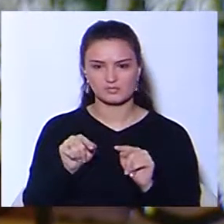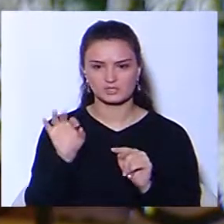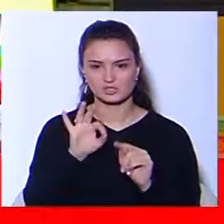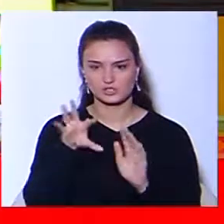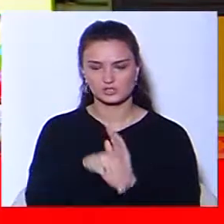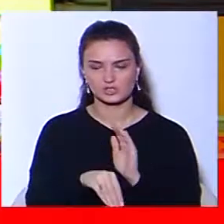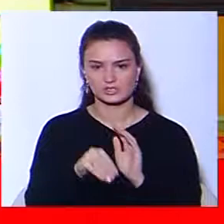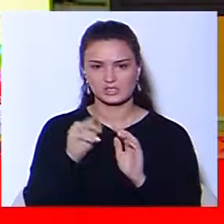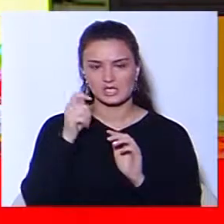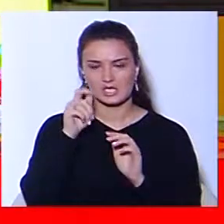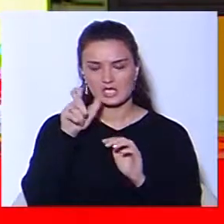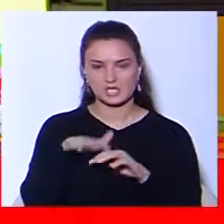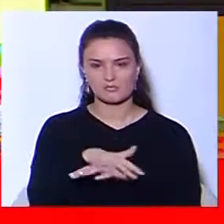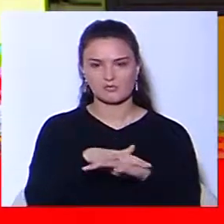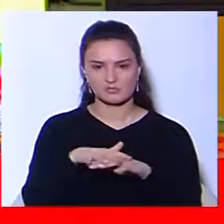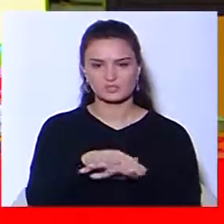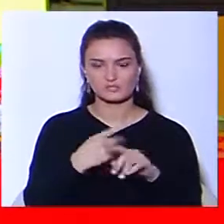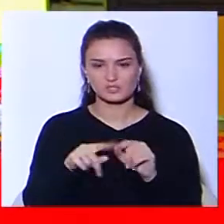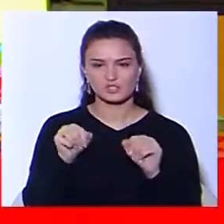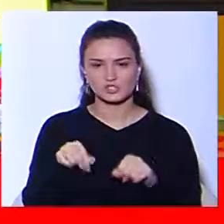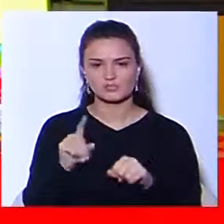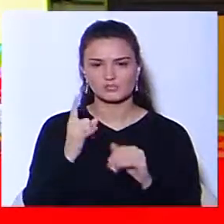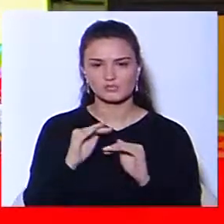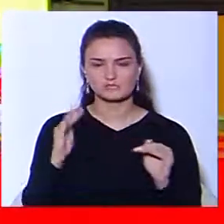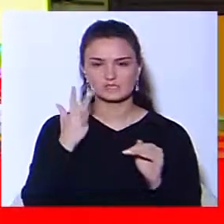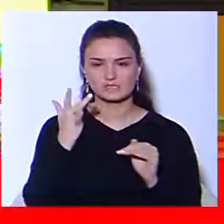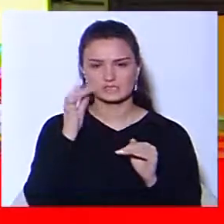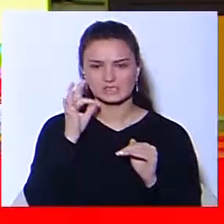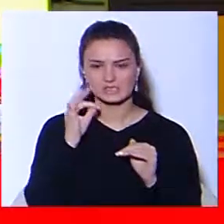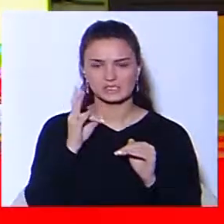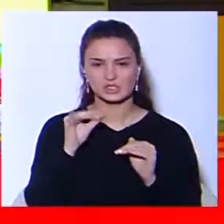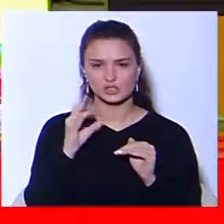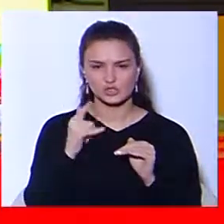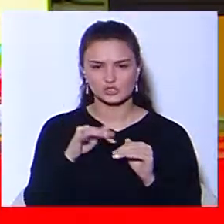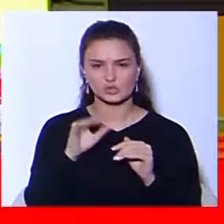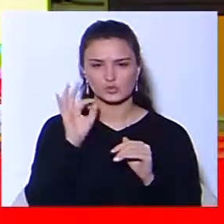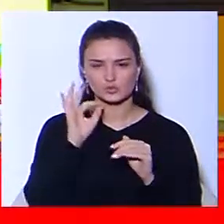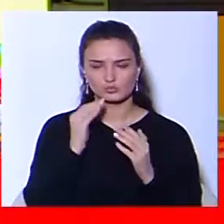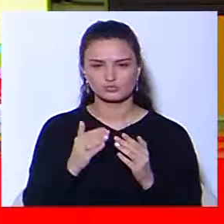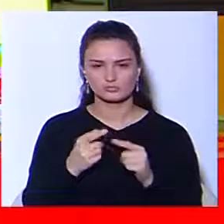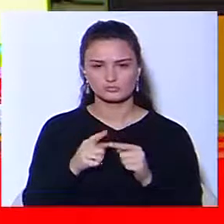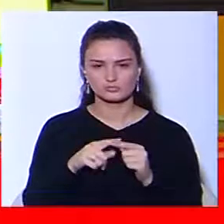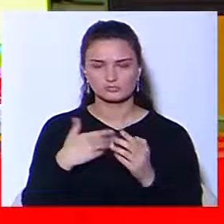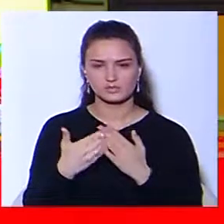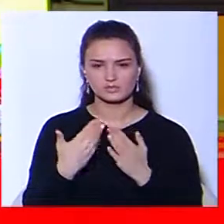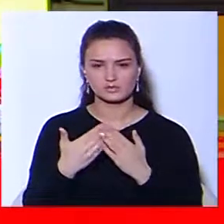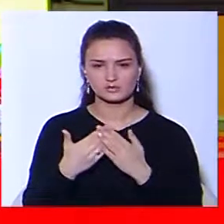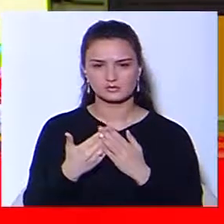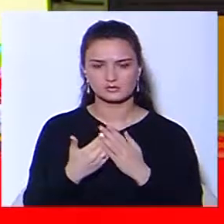ამრიარიაში, ხალხმრავლობაში არის იმის შანსი, რომ ბავშვმა თხილი, ნიგოზი, ნუში,